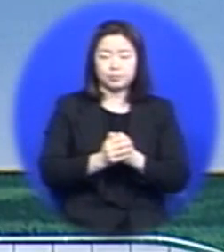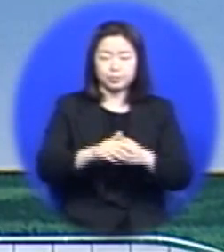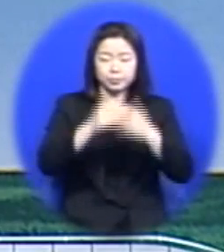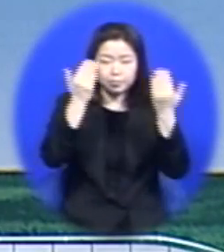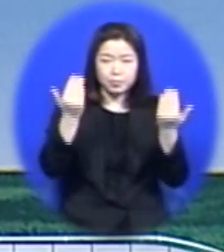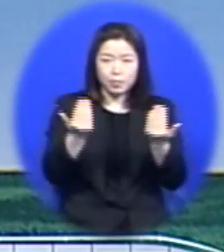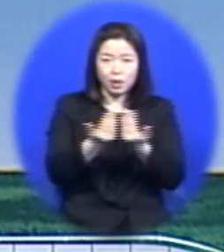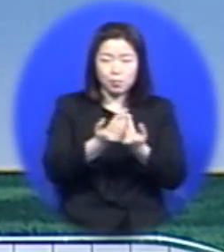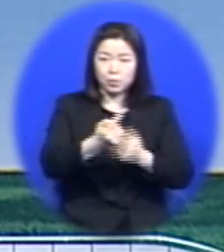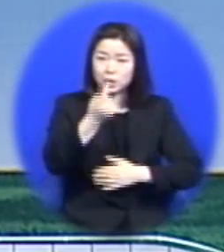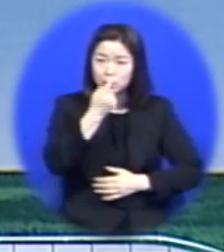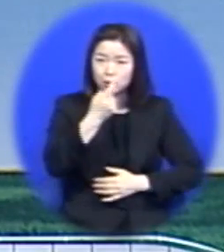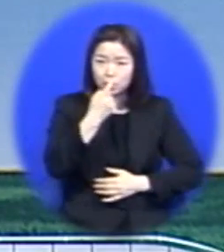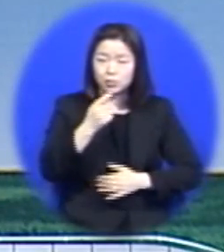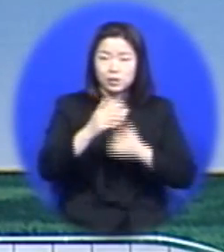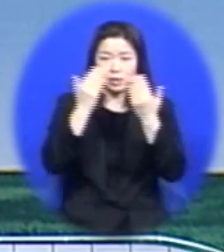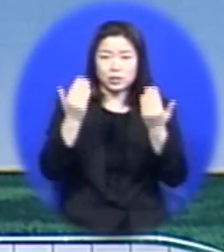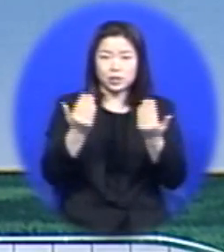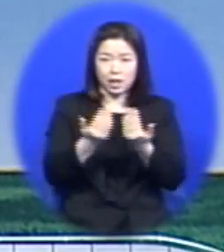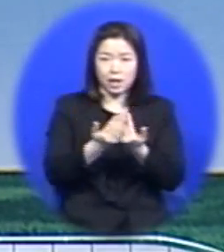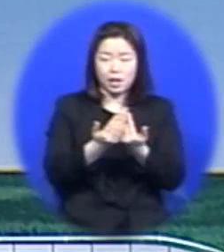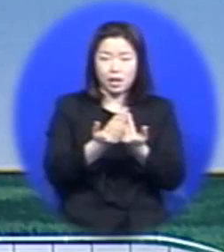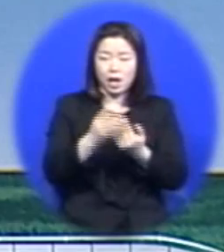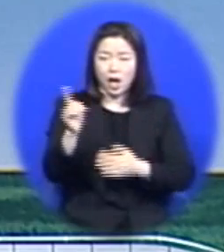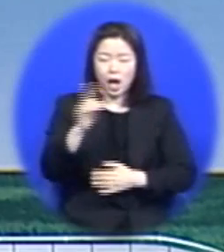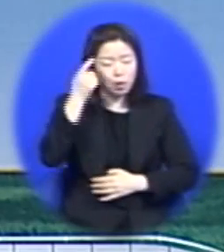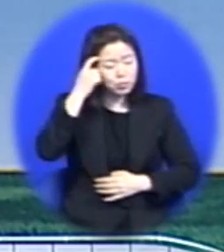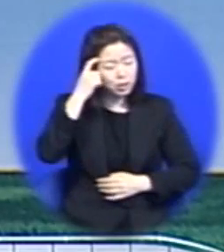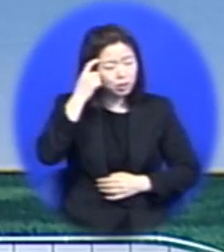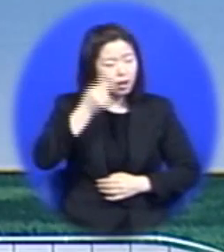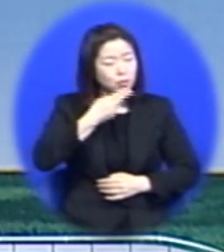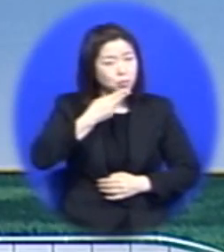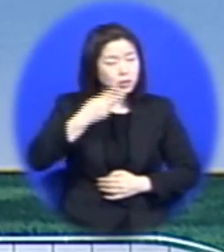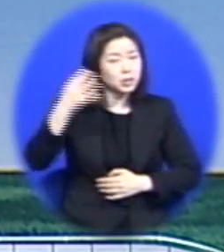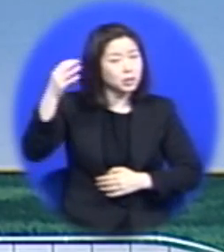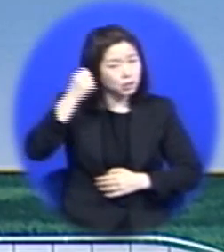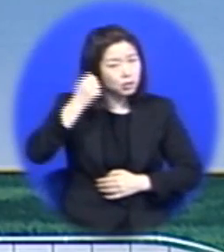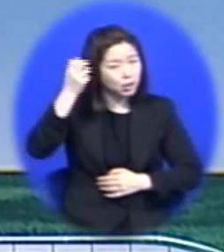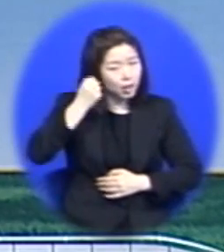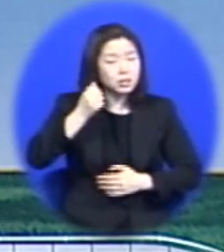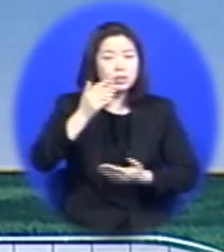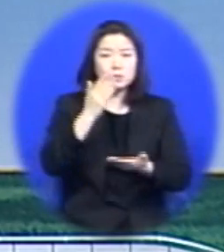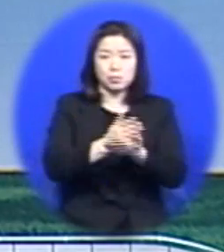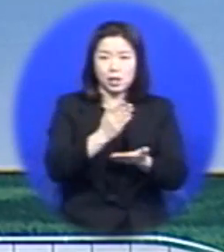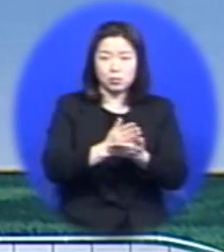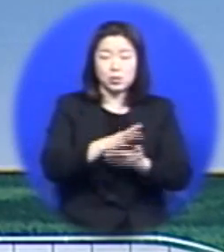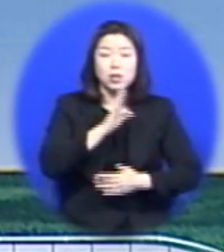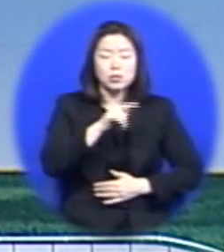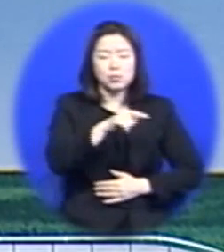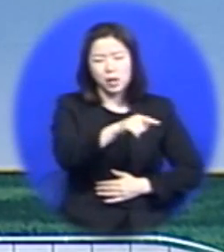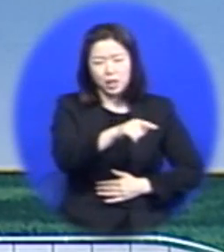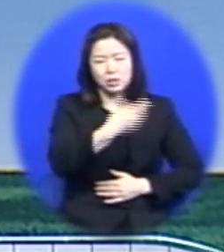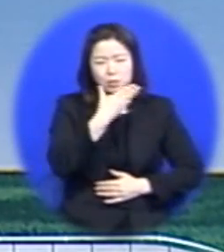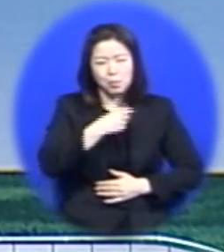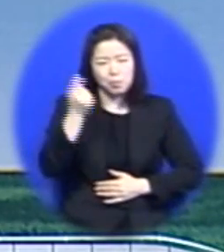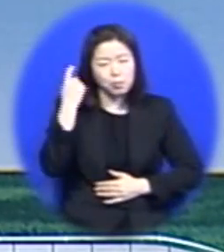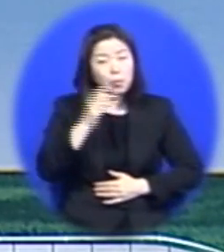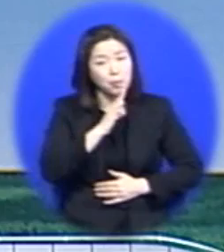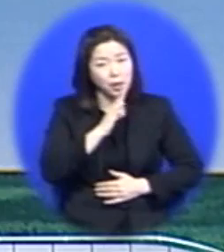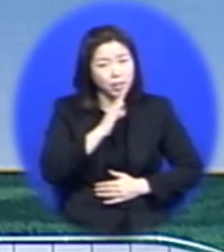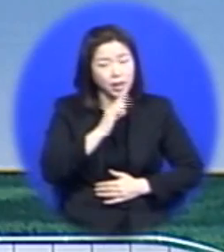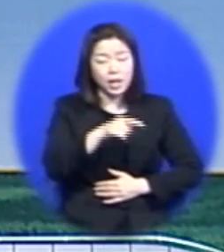모든 교훈을 다 아무 생각 없이 받아들이지 말고, 정말 이것이 복음인가? 정말